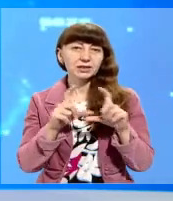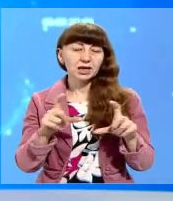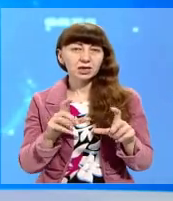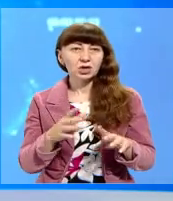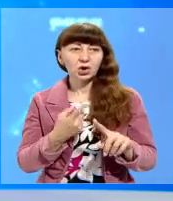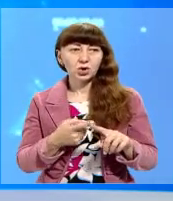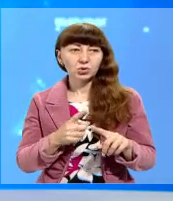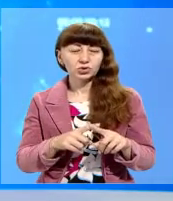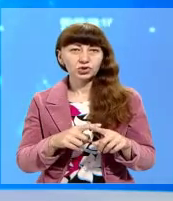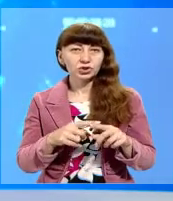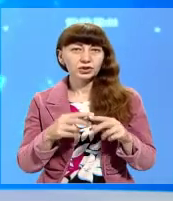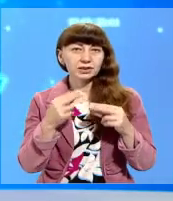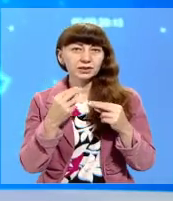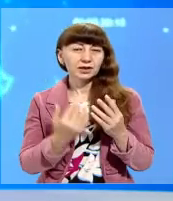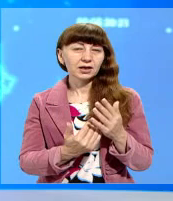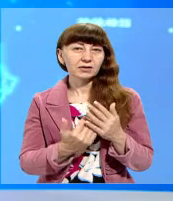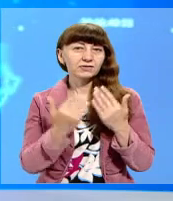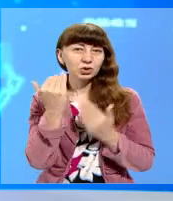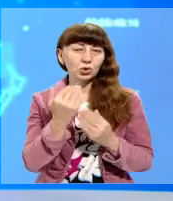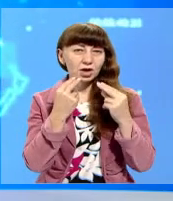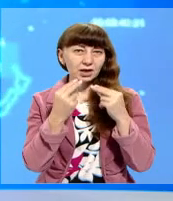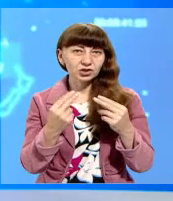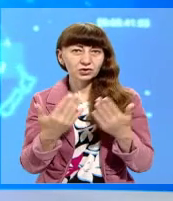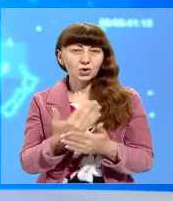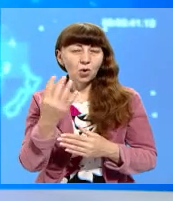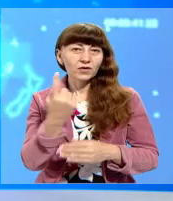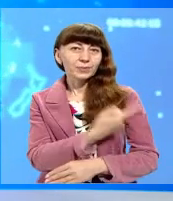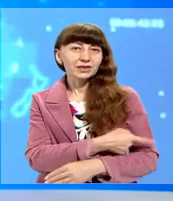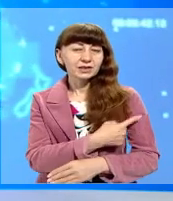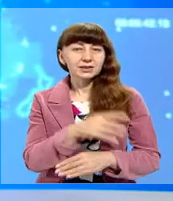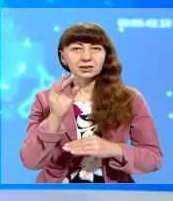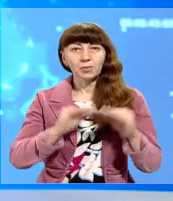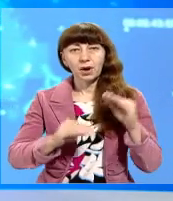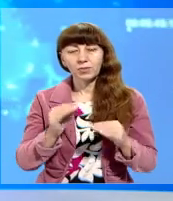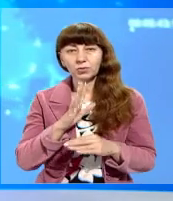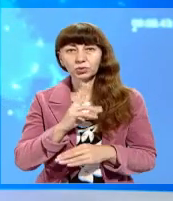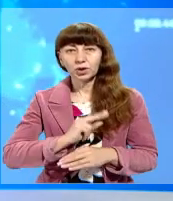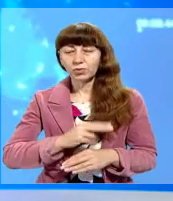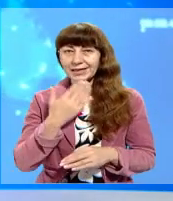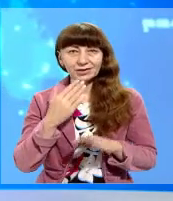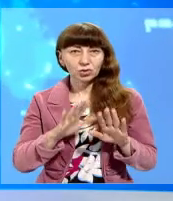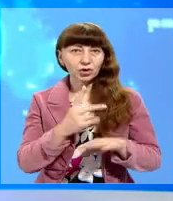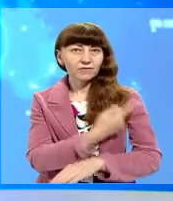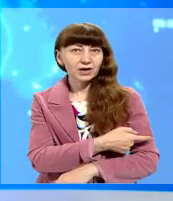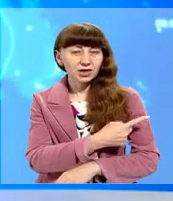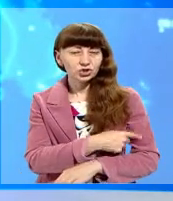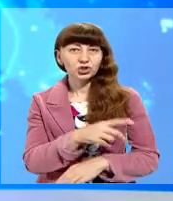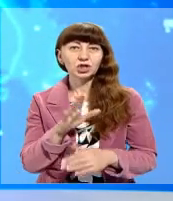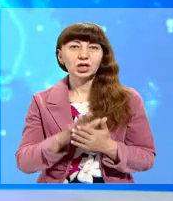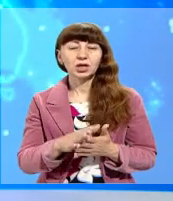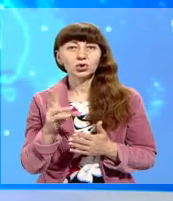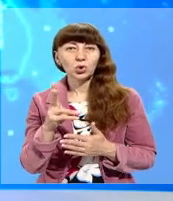важно, полностью оснащено мебелью и медицинским оборудованием. Теперь там будут работать не только врачи общей практики, но и